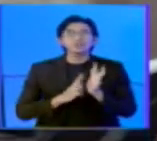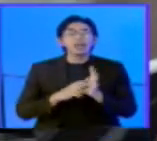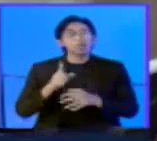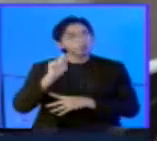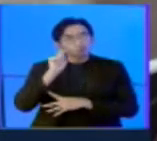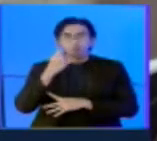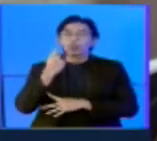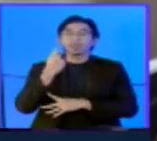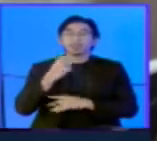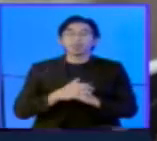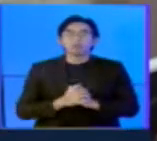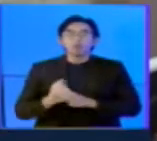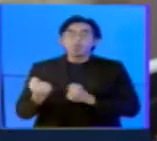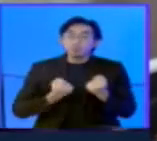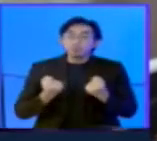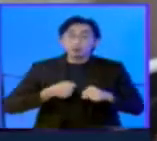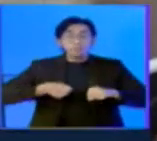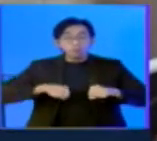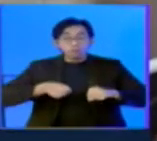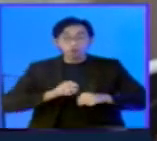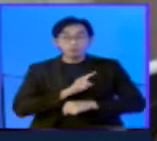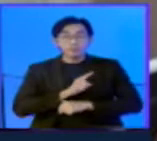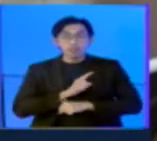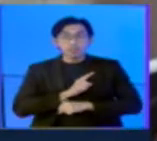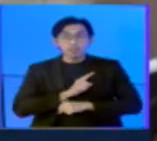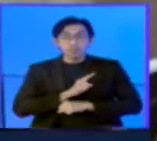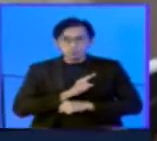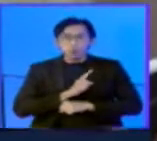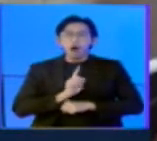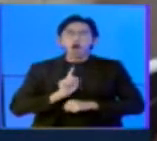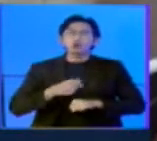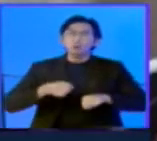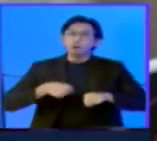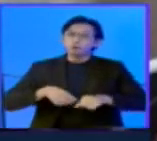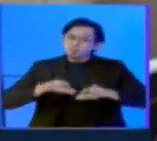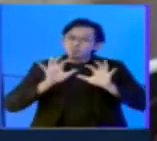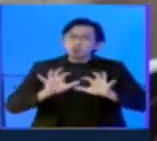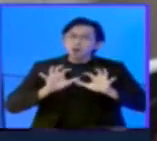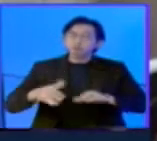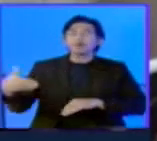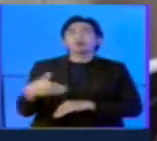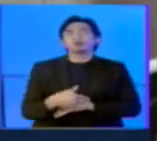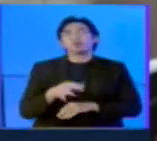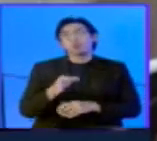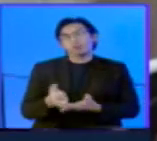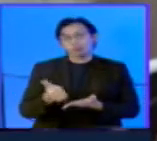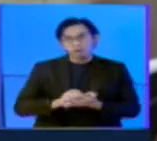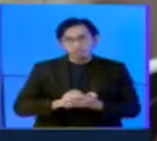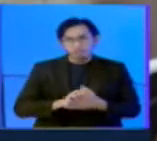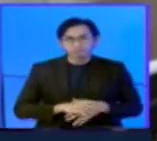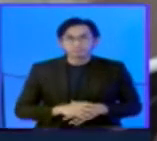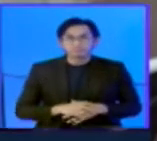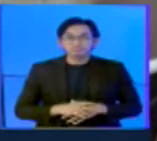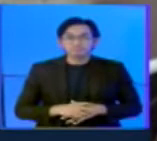memakai kendaraan pribadi dalam artian motor, sepeda motor, masuk ke Kota Tegal. Tapi seperti yang sudah kita sampaikan berkali-kali, apa